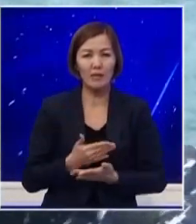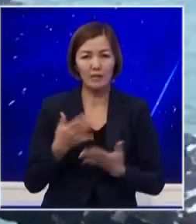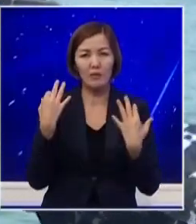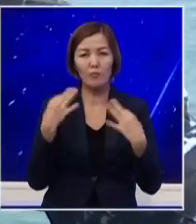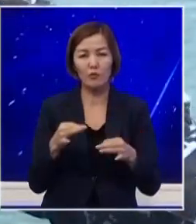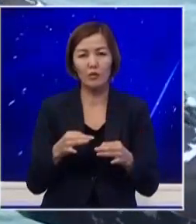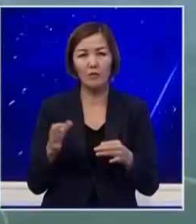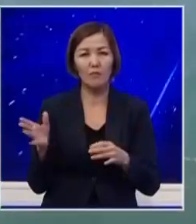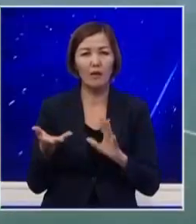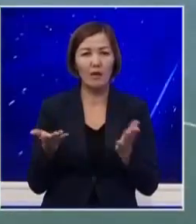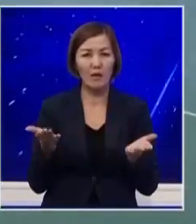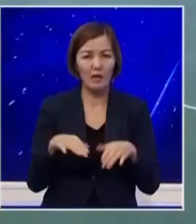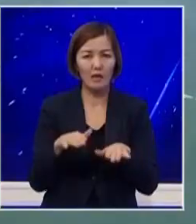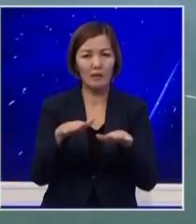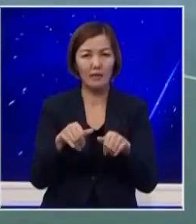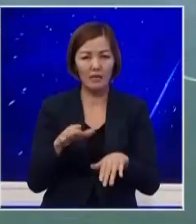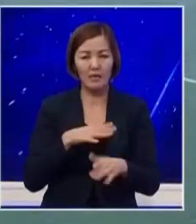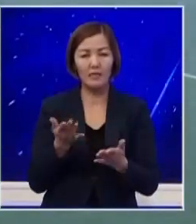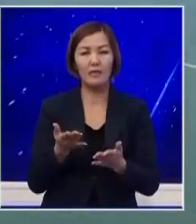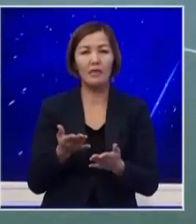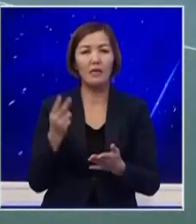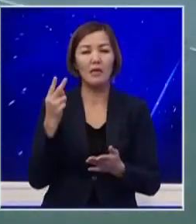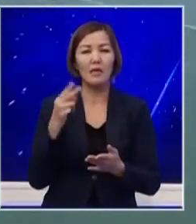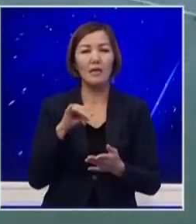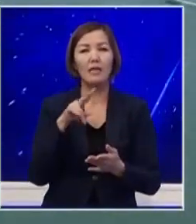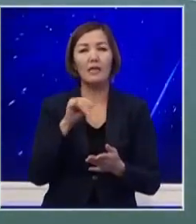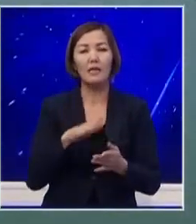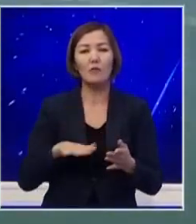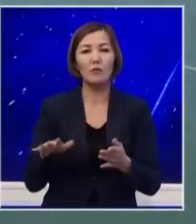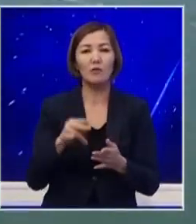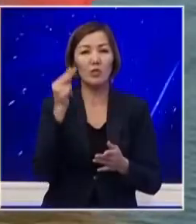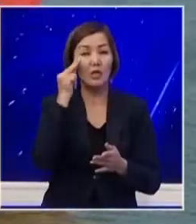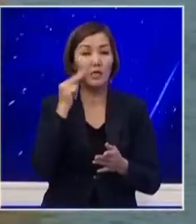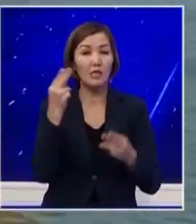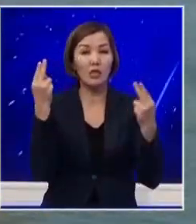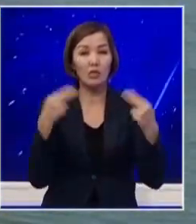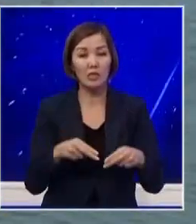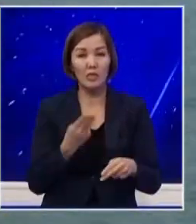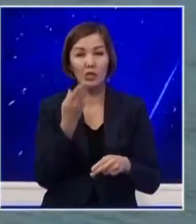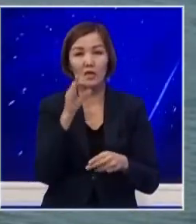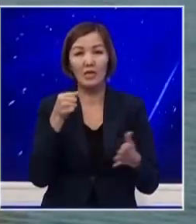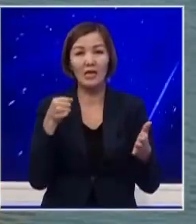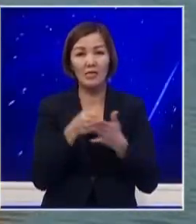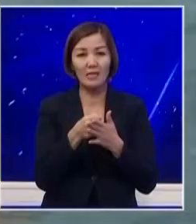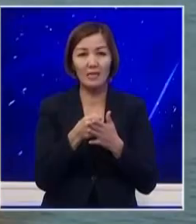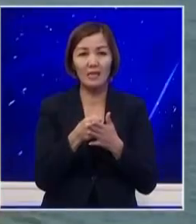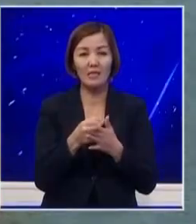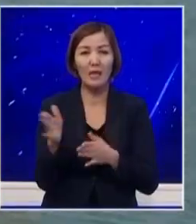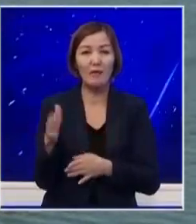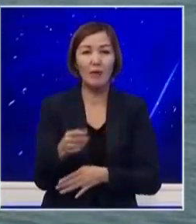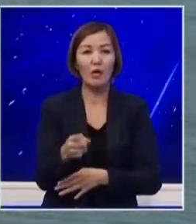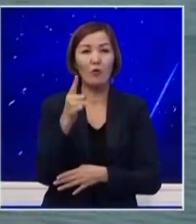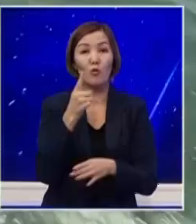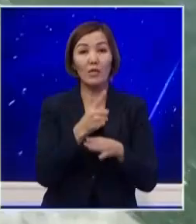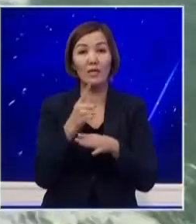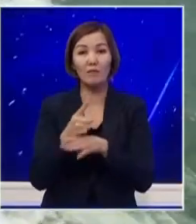қалғанын тәркіледік. 25 наурыздан бастап Іле өзенінде, яғни Қытай шекарасынан Шарын шатқалына дейінгі аумақта балық аулауға тыйым салынады.